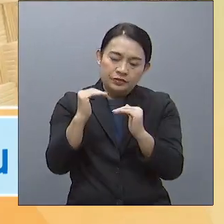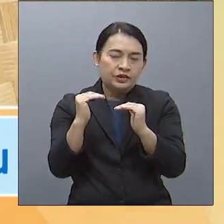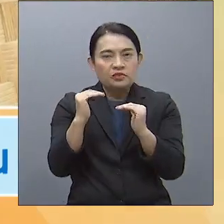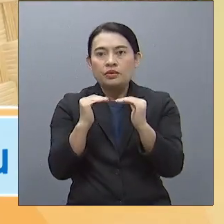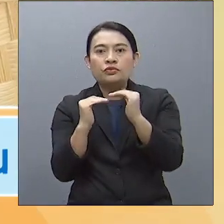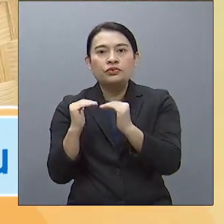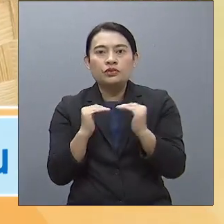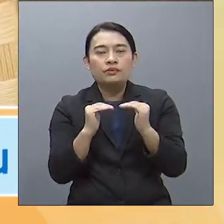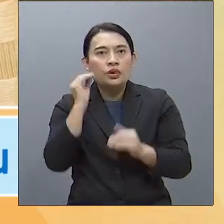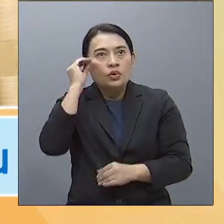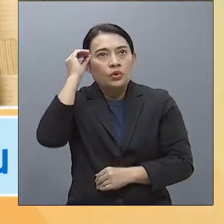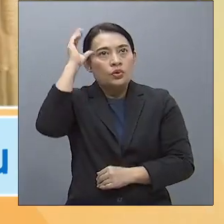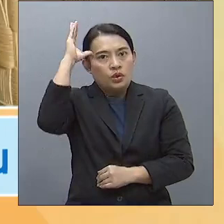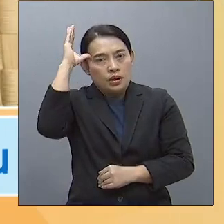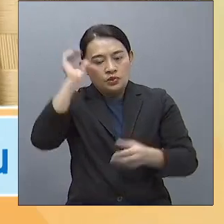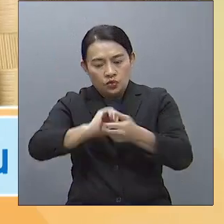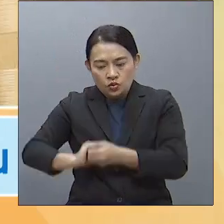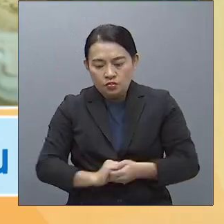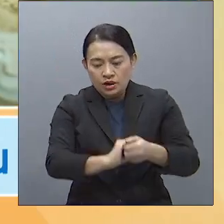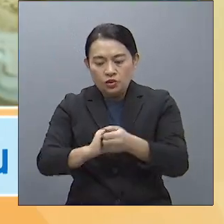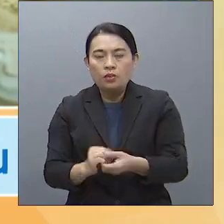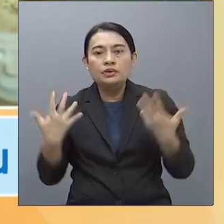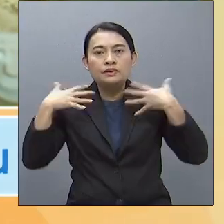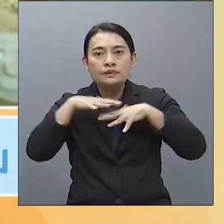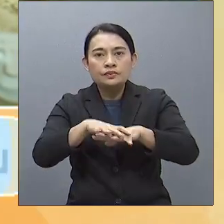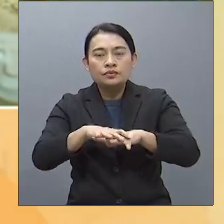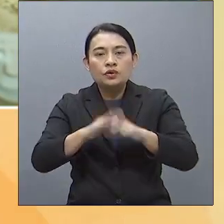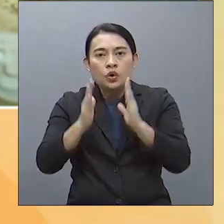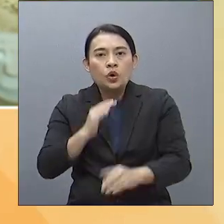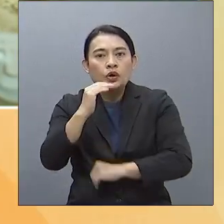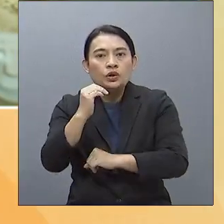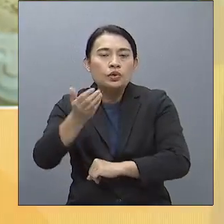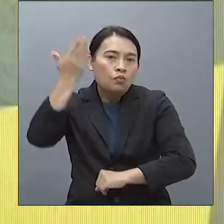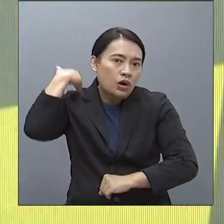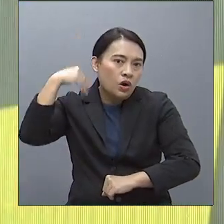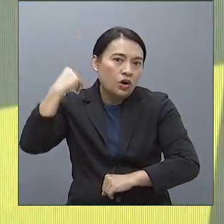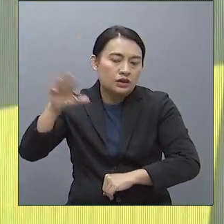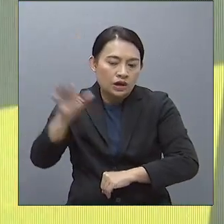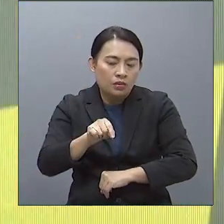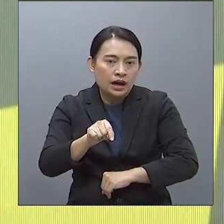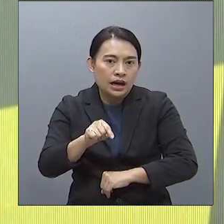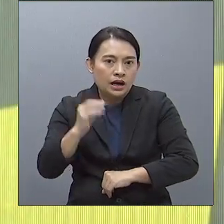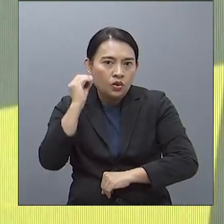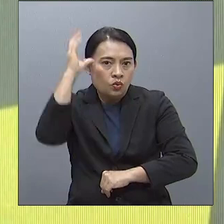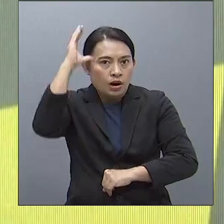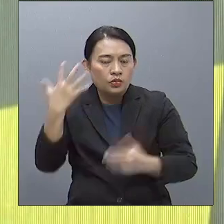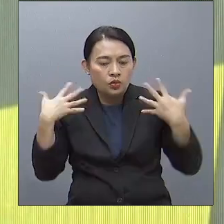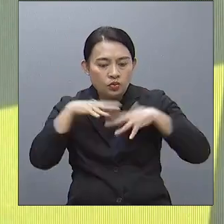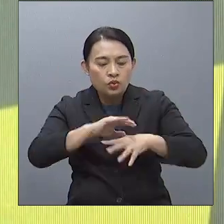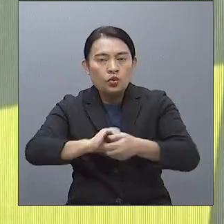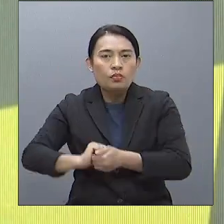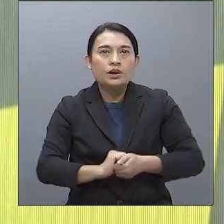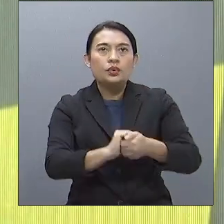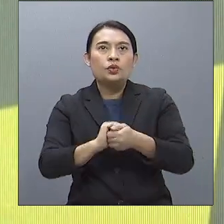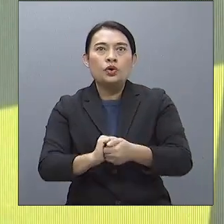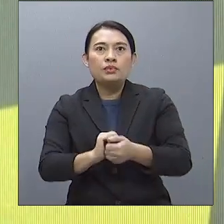กว่าเอาองค์ความรู้อะค่ะมารวมกันเอาคนความรู้คนรุ่นเก่าแล้วก็เอาเทคโนโลยีคนรุ่นใหม่มารวมกันจริงๆเราเห็นว่าสมัยนี้เนี่ยเขาทำกันเยอะนะคุณผู้ชมมันกล